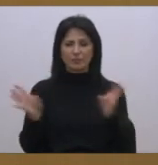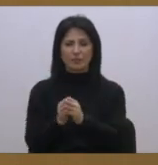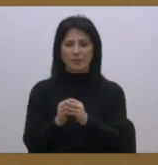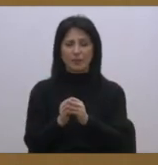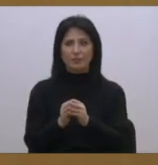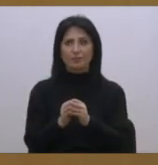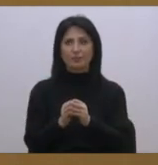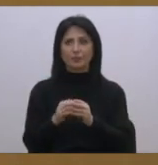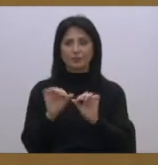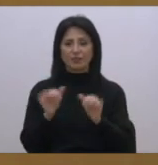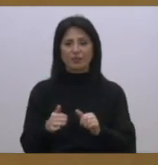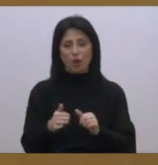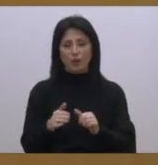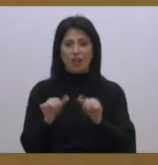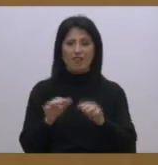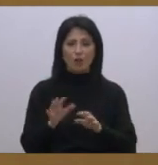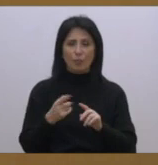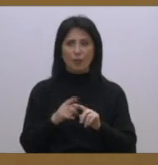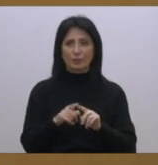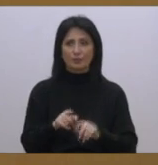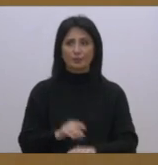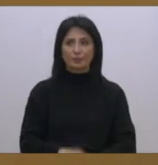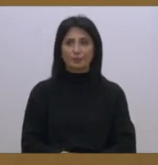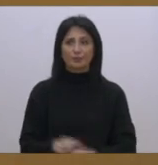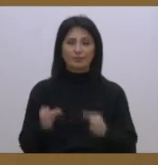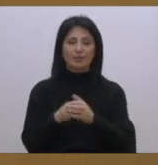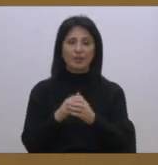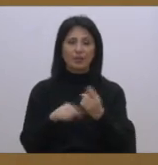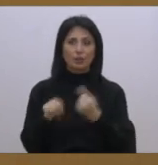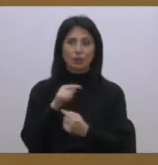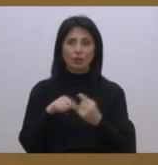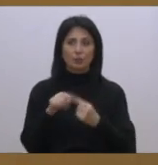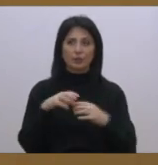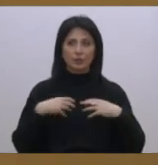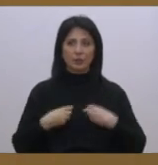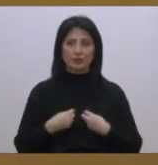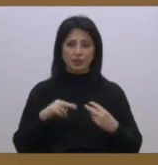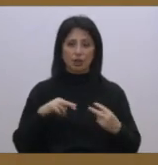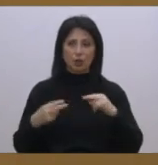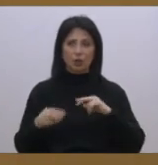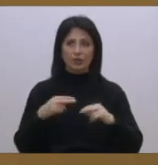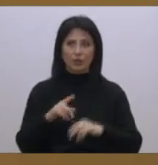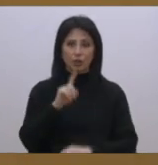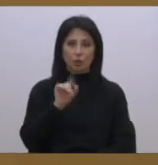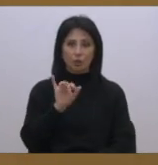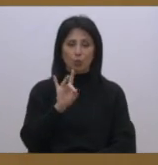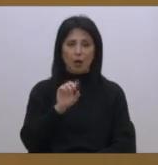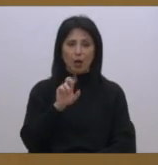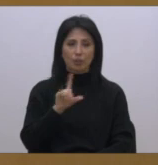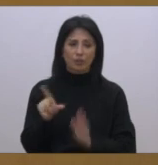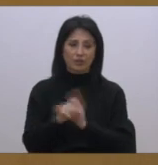მოძრაობის ფორმალურ თუ არაფორმალურ დაჯგუფებებს შორის და სამწუხაროდ კოორდინაცია სალომე